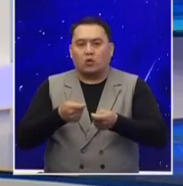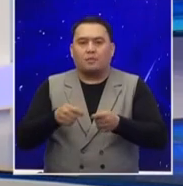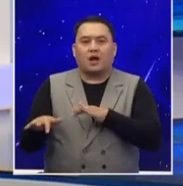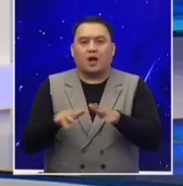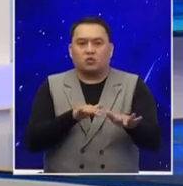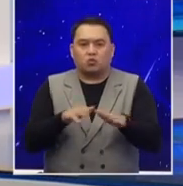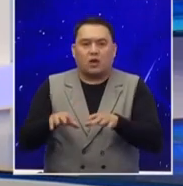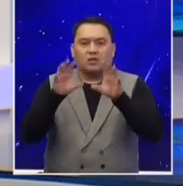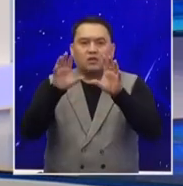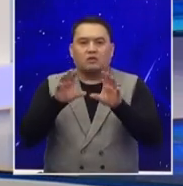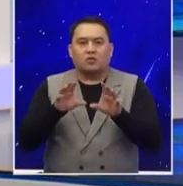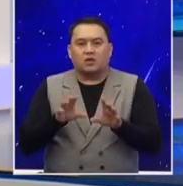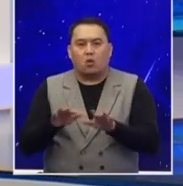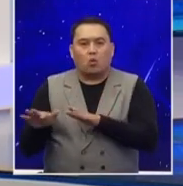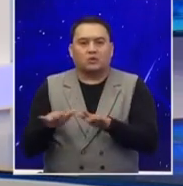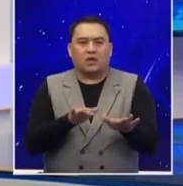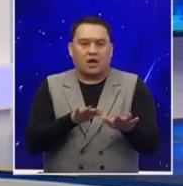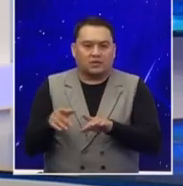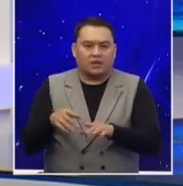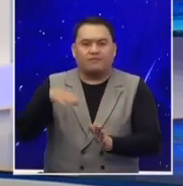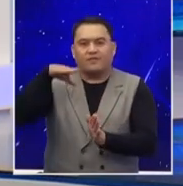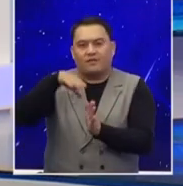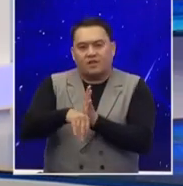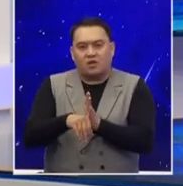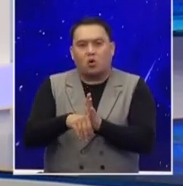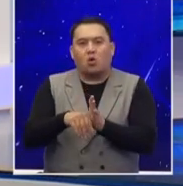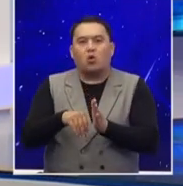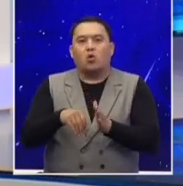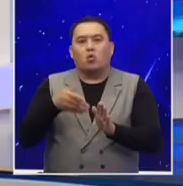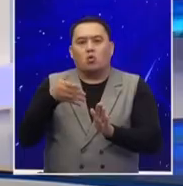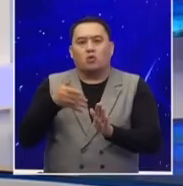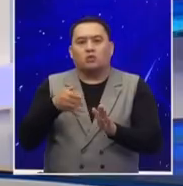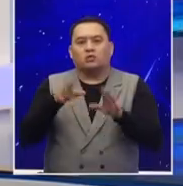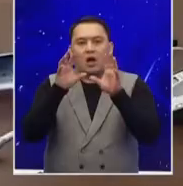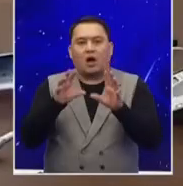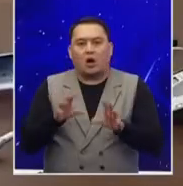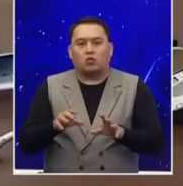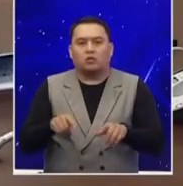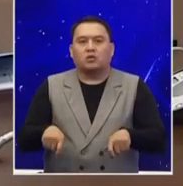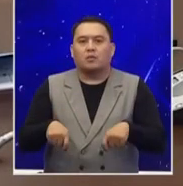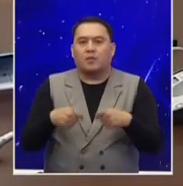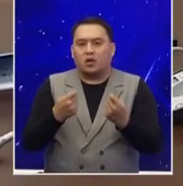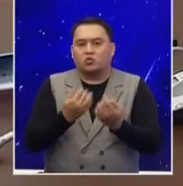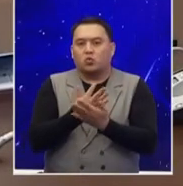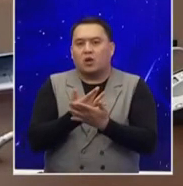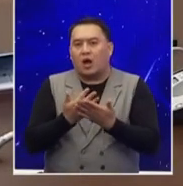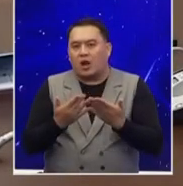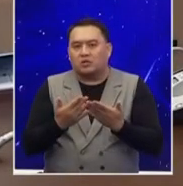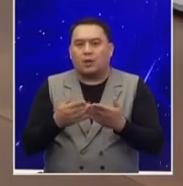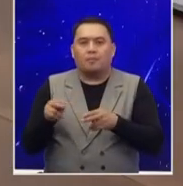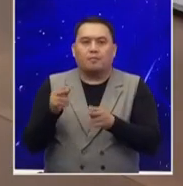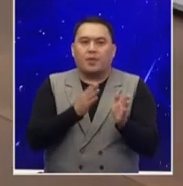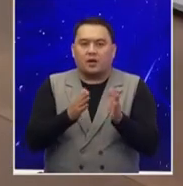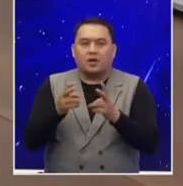административный процедурно-процессуальный кодекс. После его внедрения утратят силу законы об административных процедурах и о